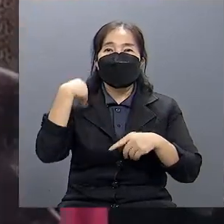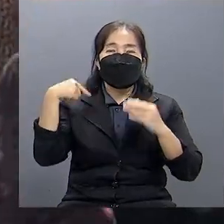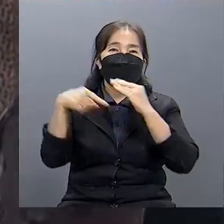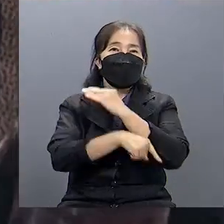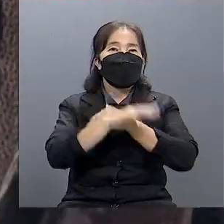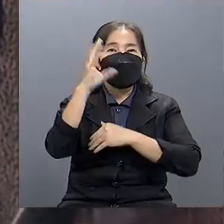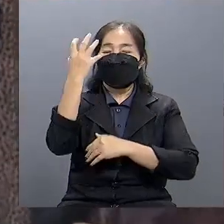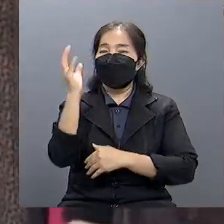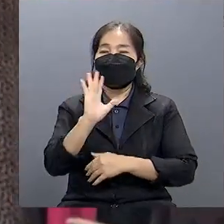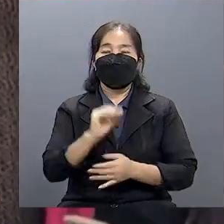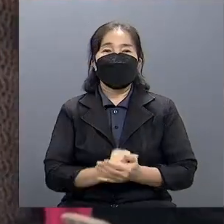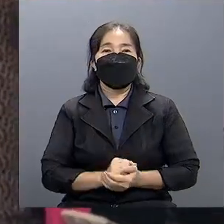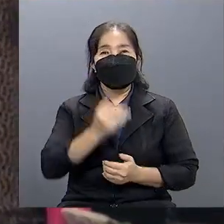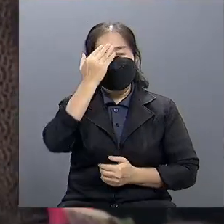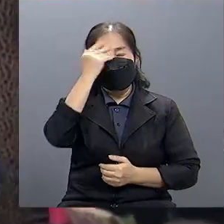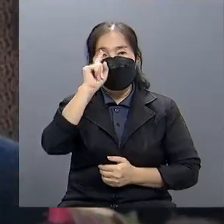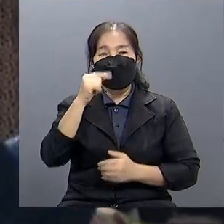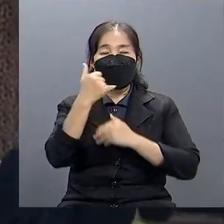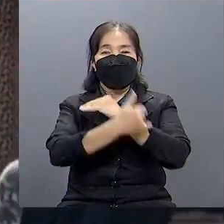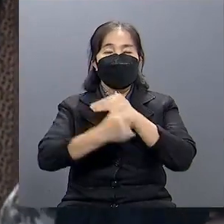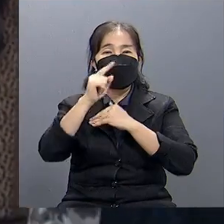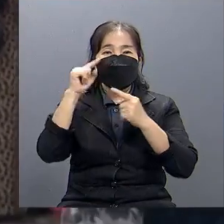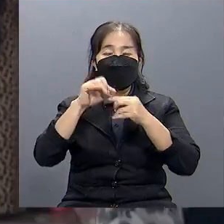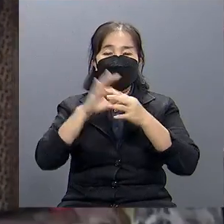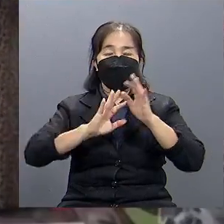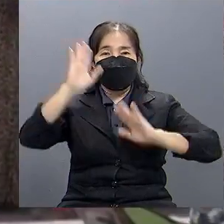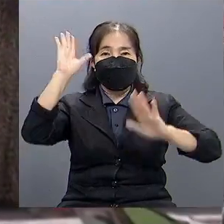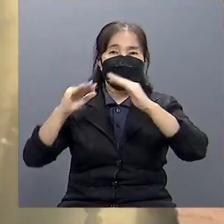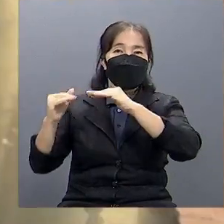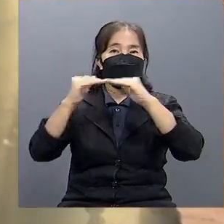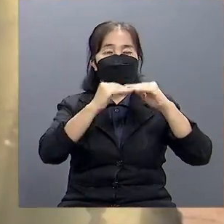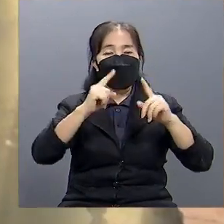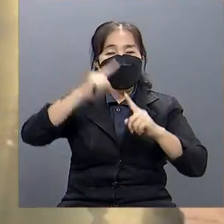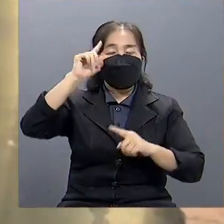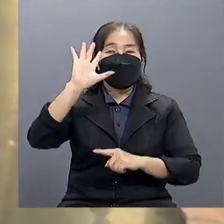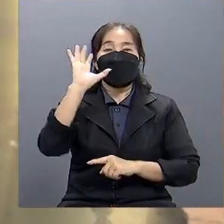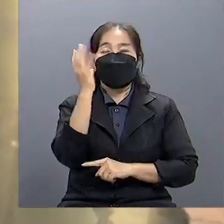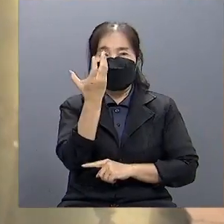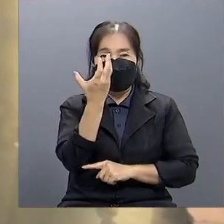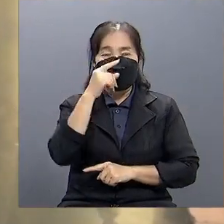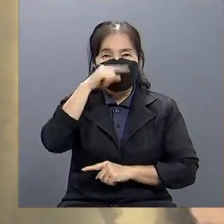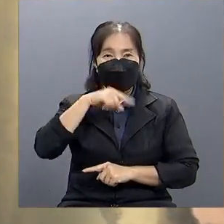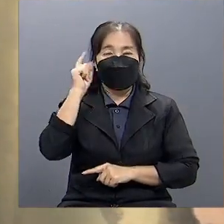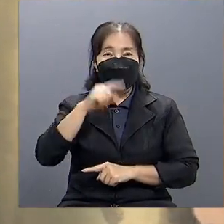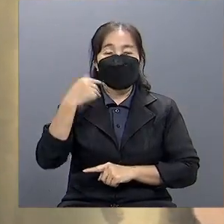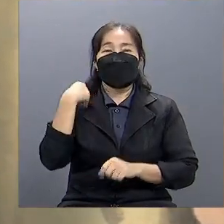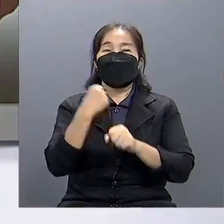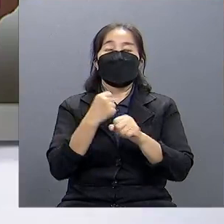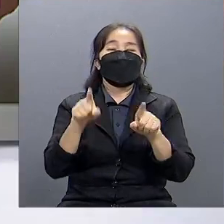เพราะว่าประเทศที่ได้ชื่อว่าเป็นประชาธิปไตยชั้นนำของโลกเองเนี่ยก็เผชิญกับสถานการณ์ไม่ต่างกันค่